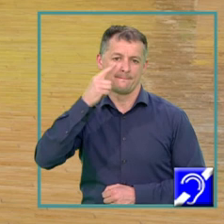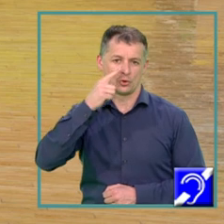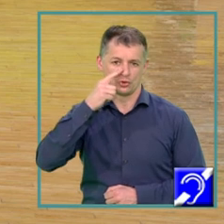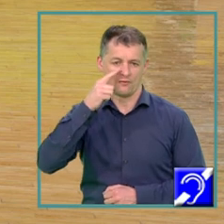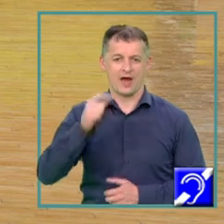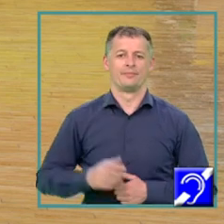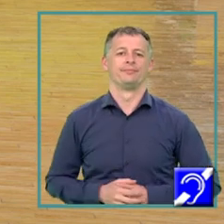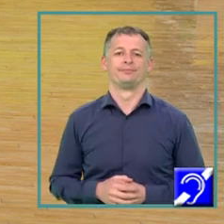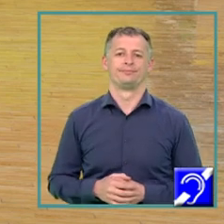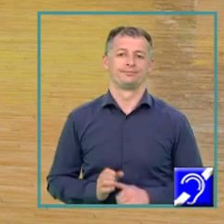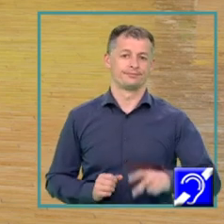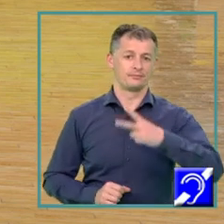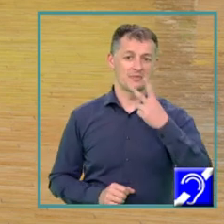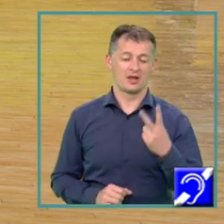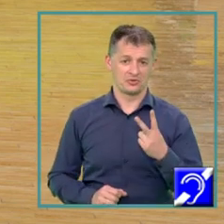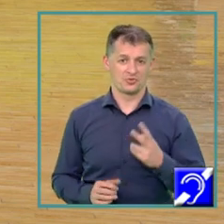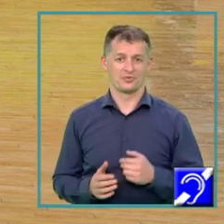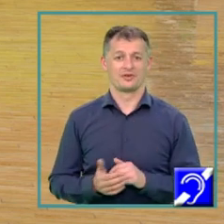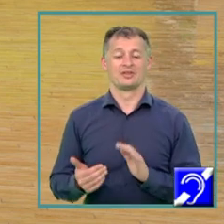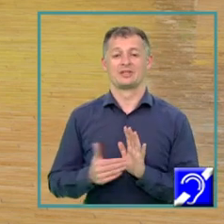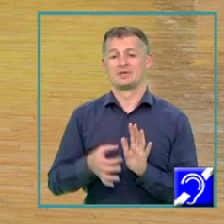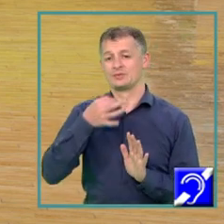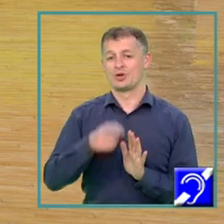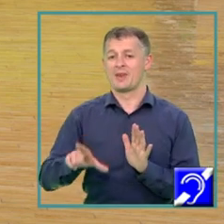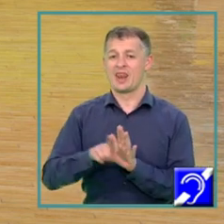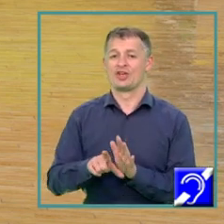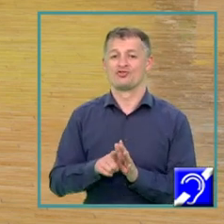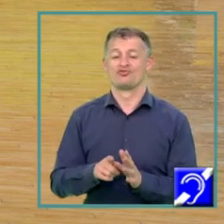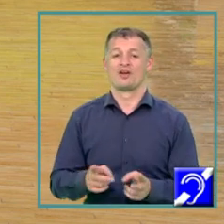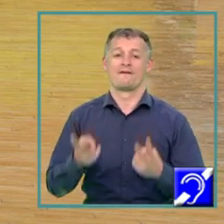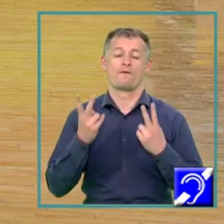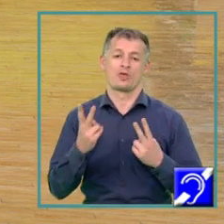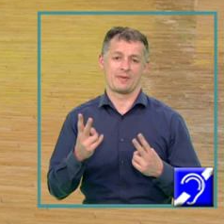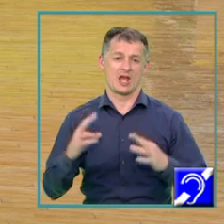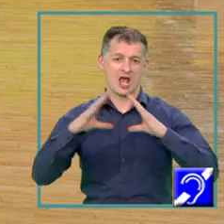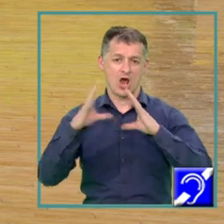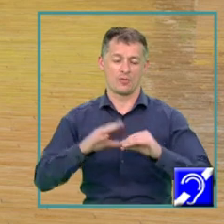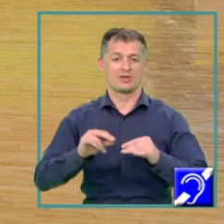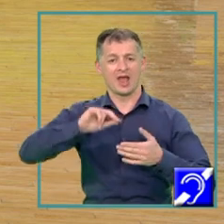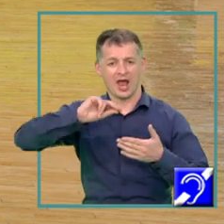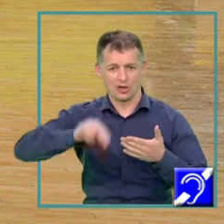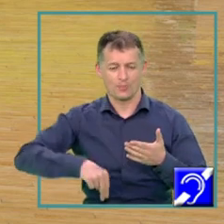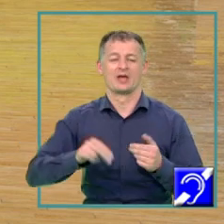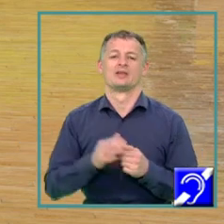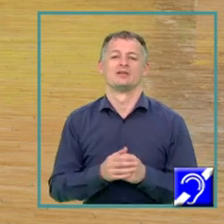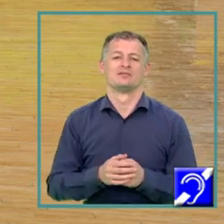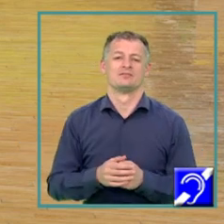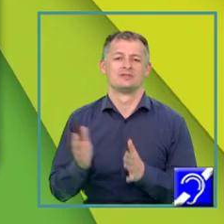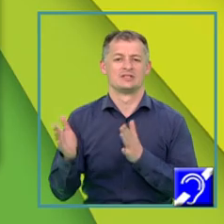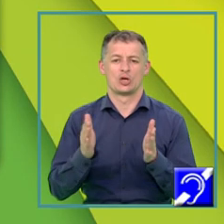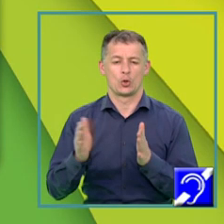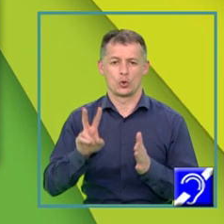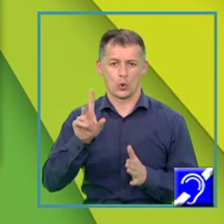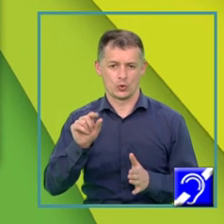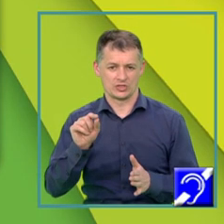reper. Trebuie să precizăm legea fundamentală a României adoptată în deceniul 7 al secolului 20 și să